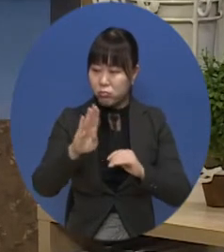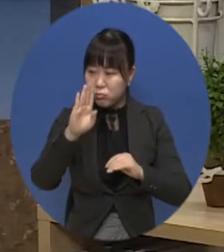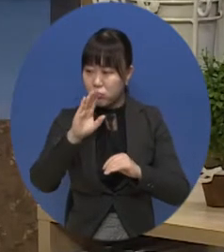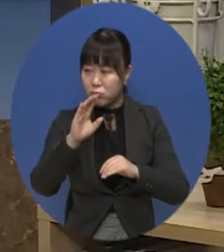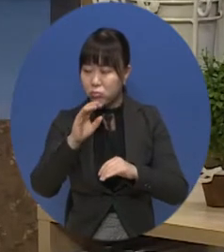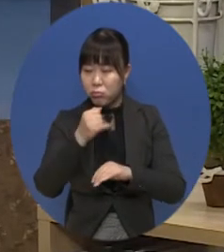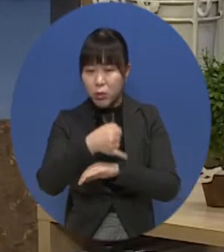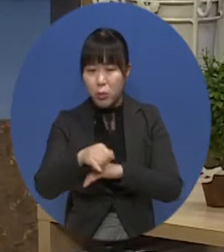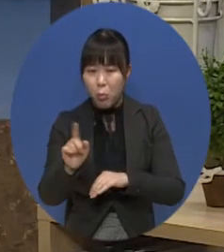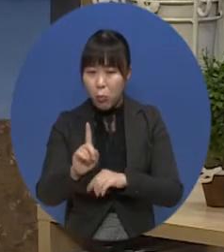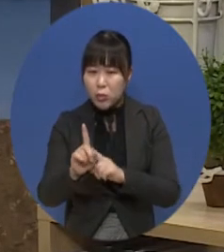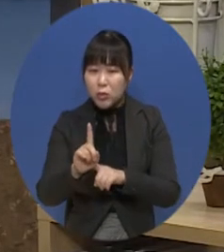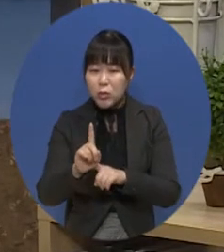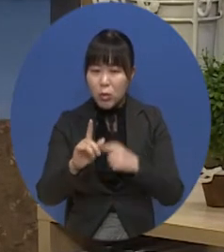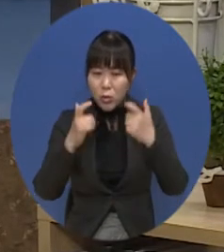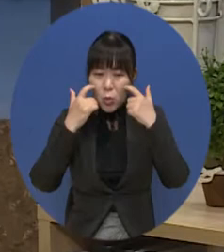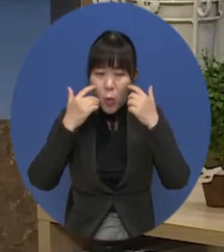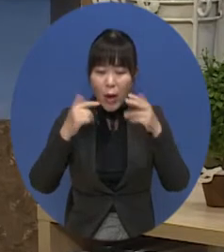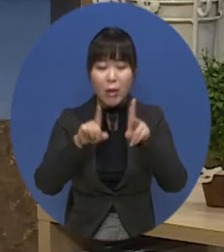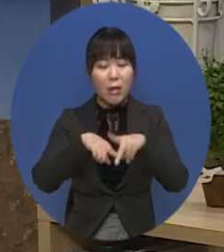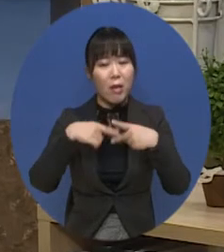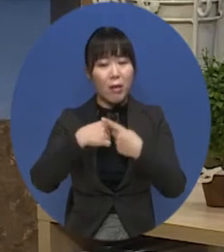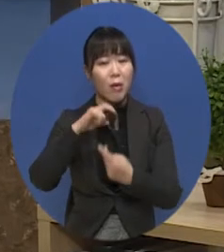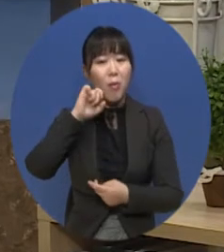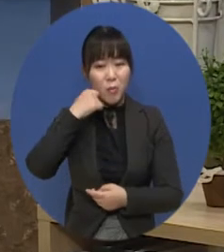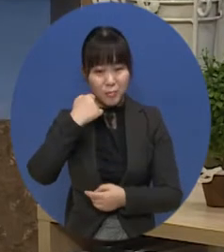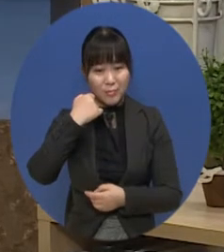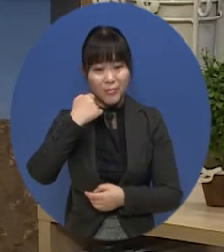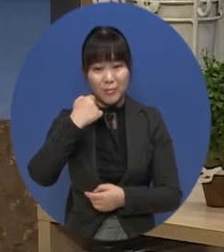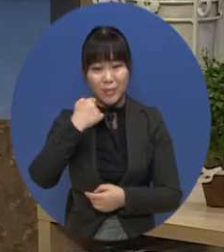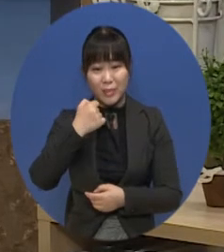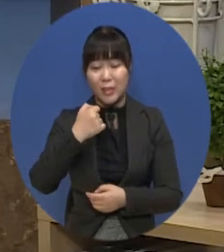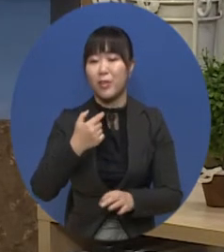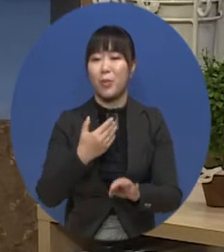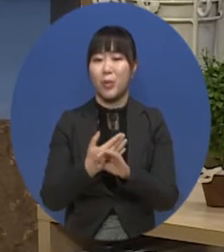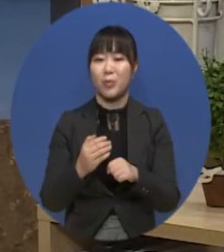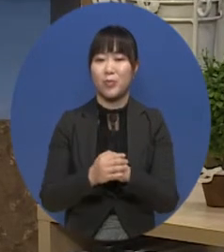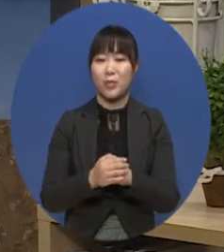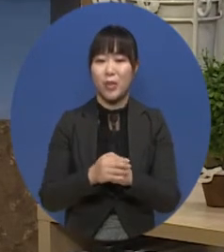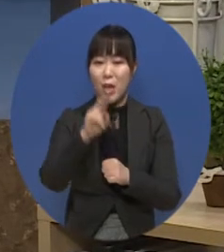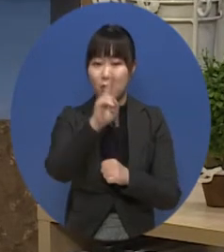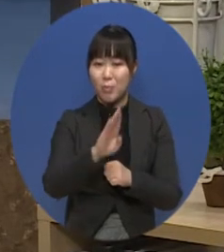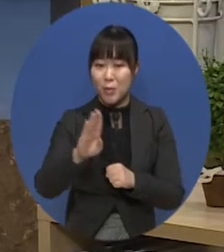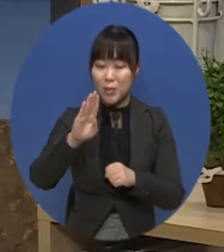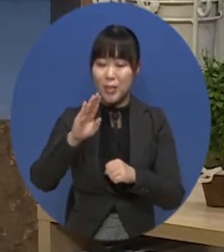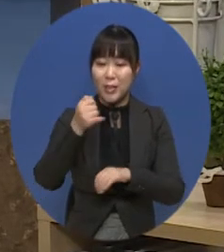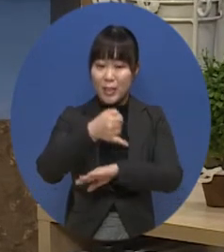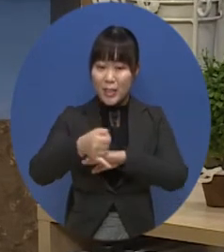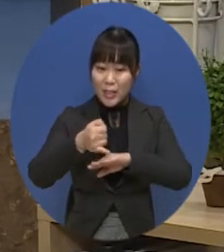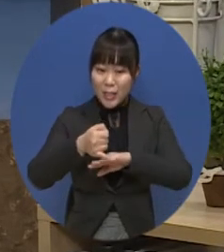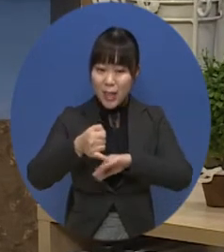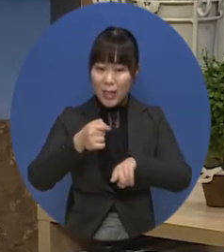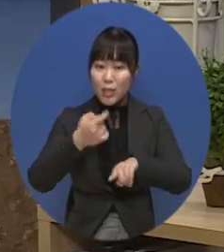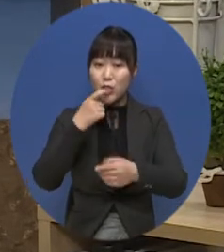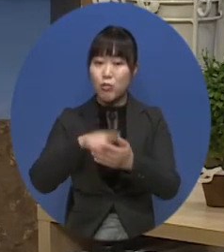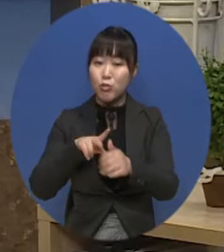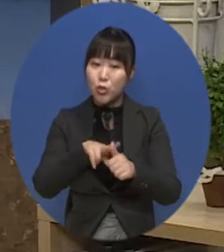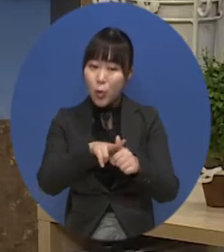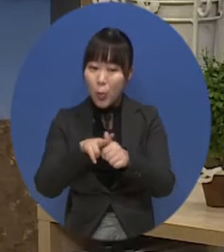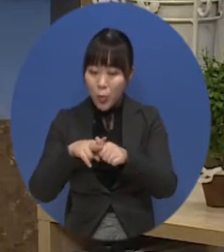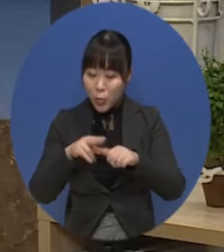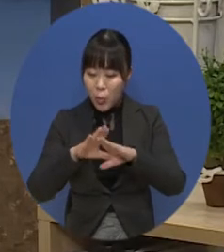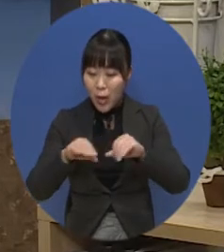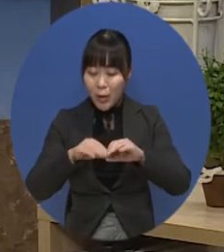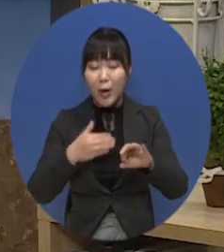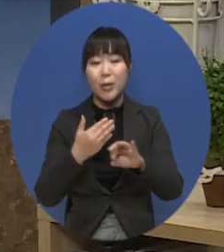디자인이 무엇인지 이게 정확하게 이해하기가 좀 어려웠거든요. 네. 그렇다면 이 유니버설 디자인을 쉬운 정보로 풀면 어떻게